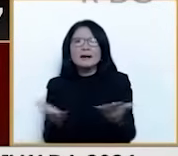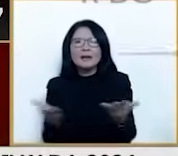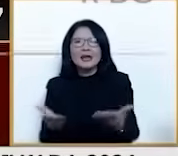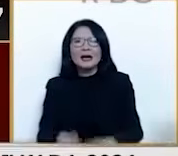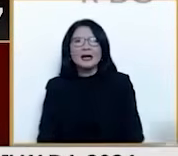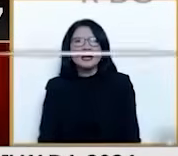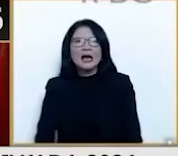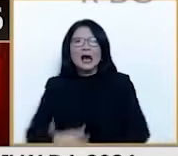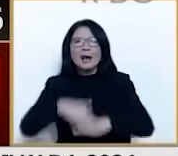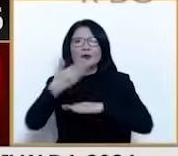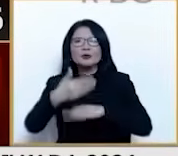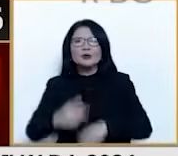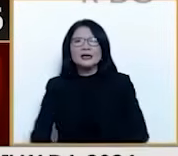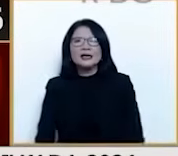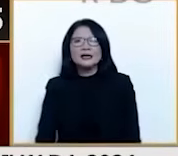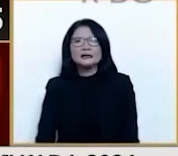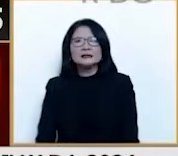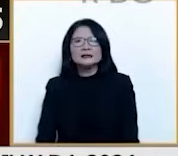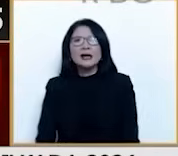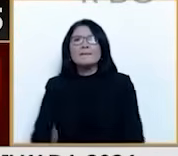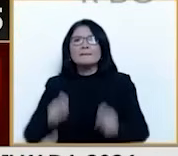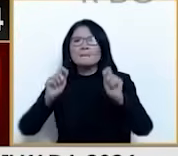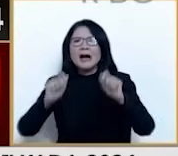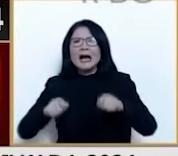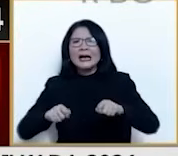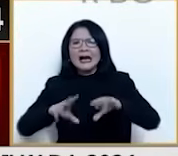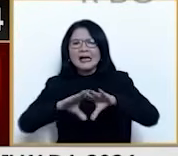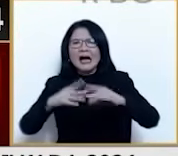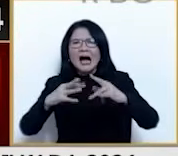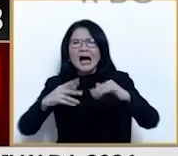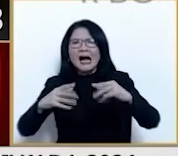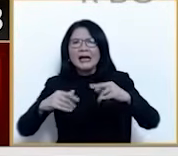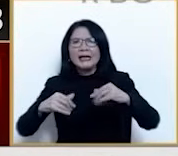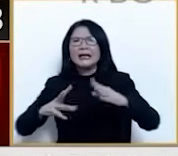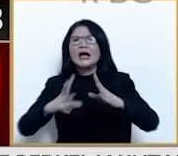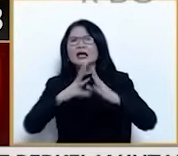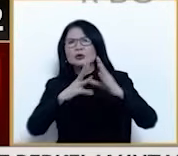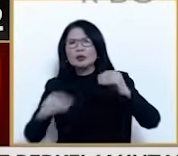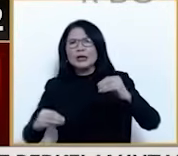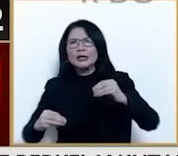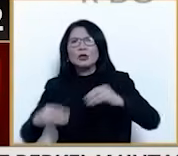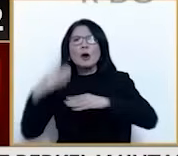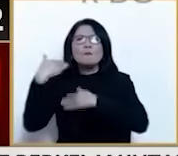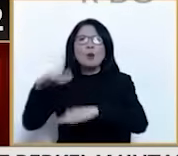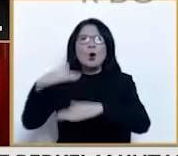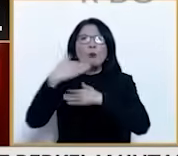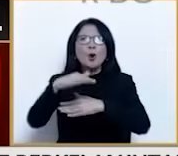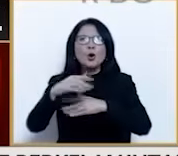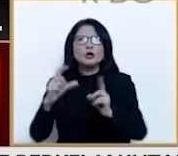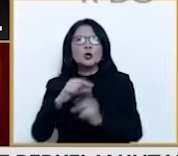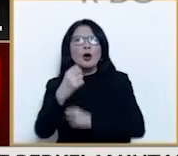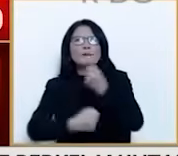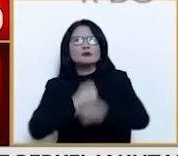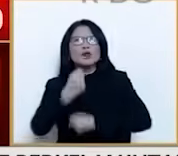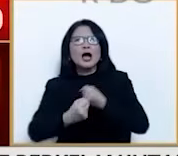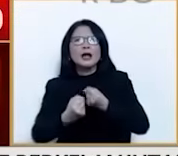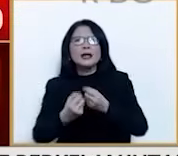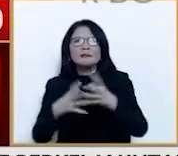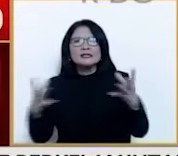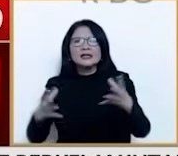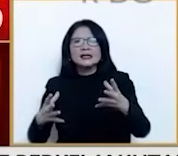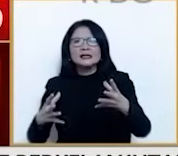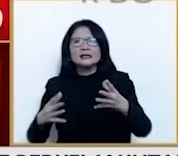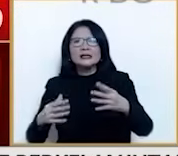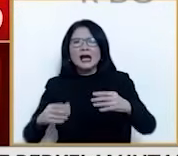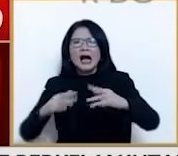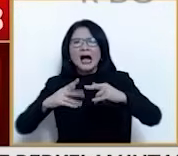Yang berikutnya adalah pengurangan konsumsi air yang terutama dilakukan oleh mal-mal besar, perusahaan-perusahaan besar yang mengambil air tanah